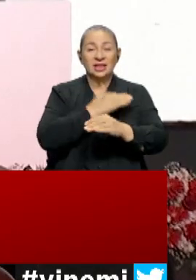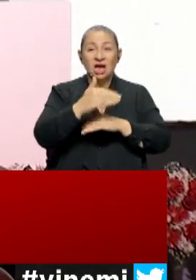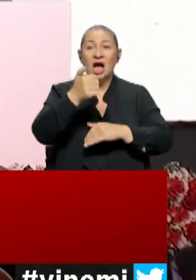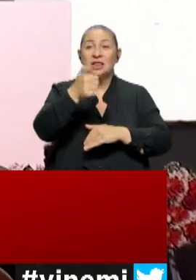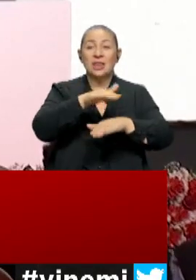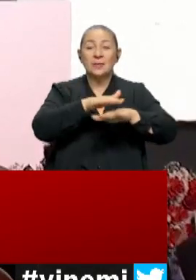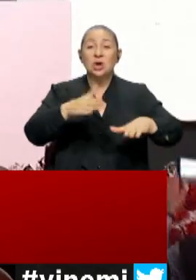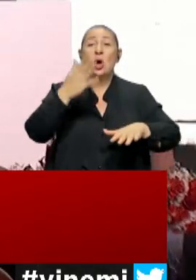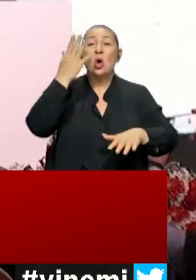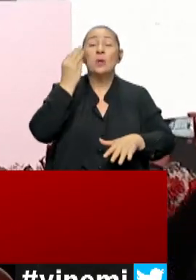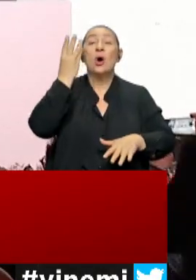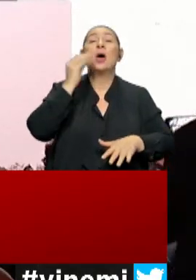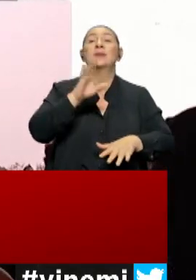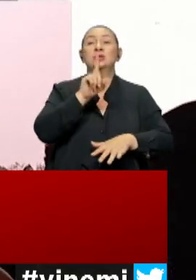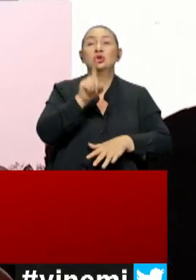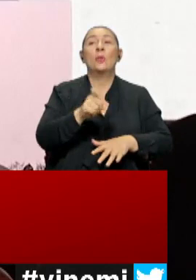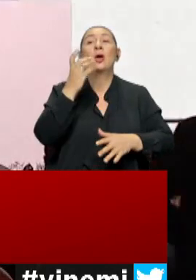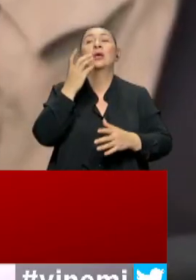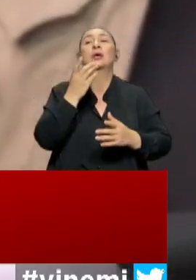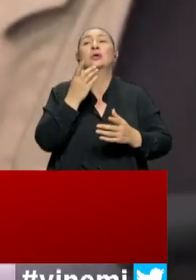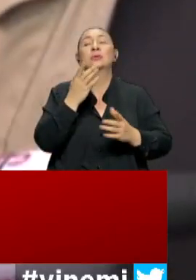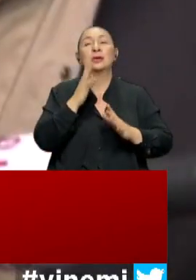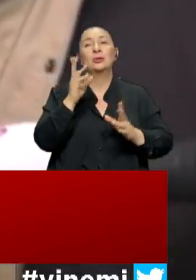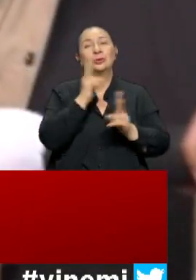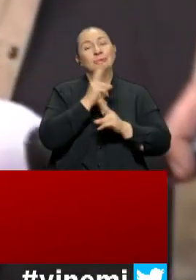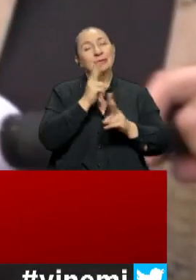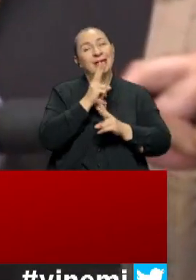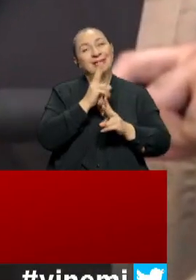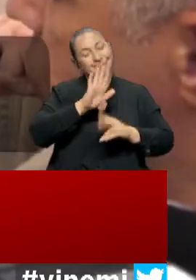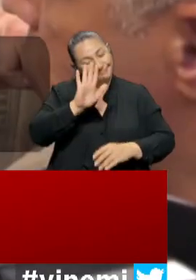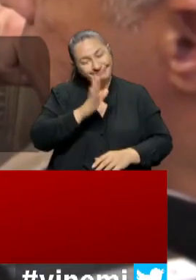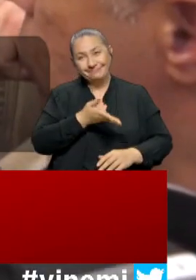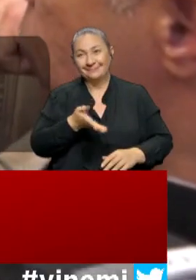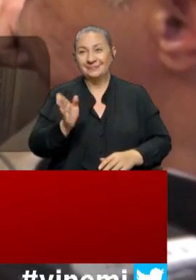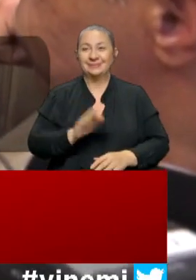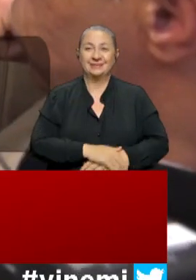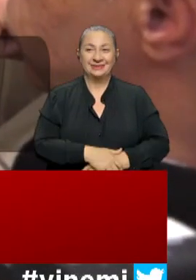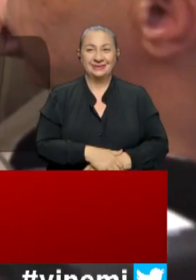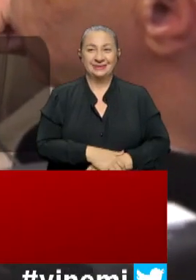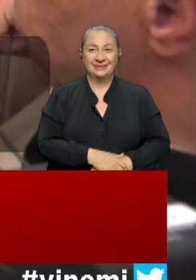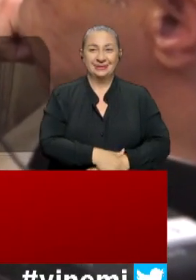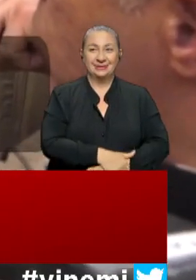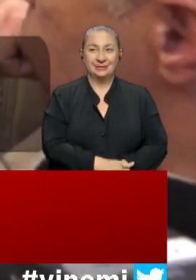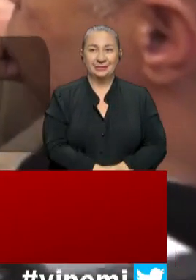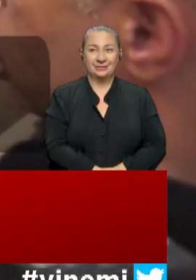altılı masayı öğrenip öğrenmediğini de sormayı ihmal etmedi. Gülümseyerek oradan ayrıldı. Tamam öyle bir şey